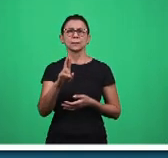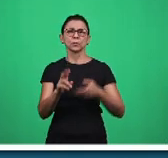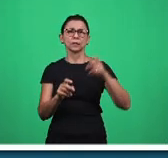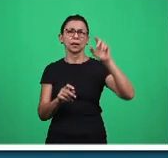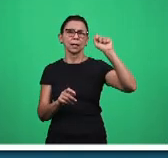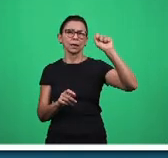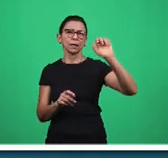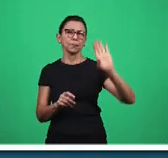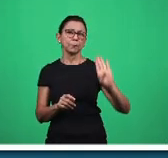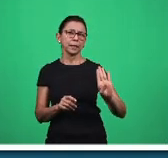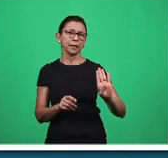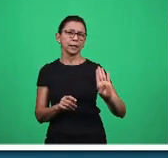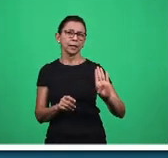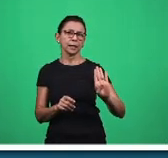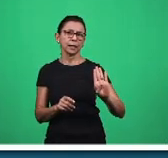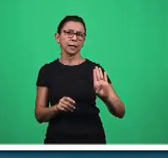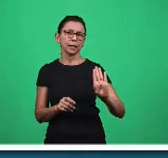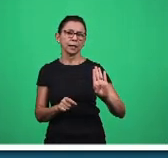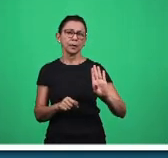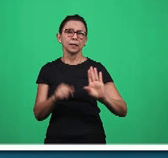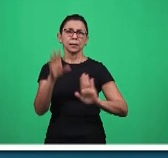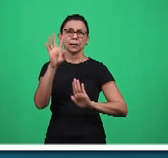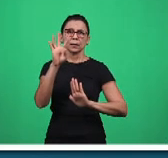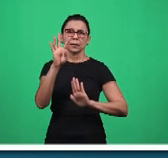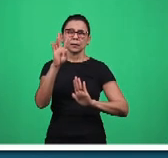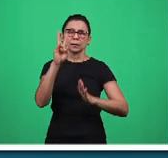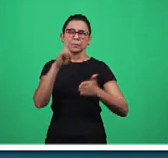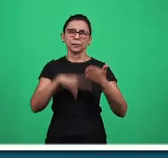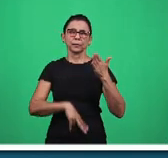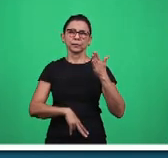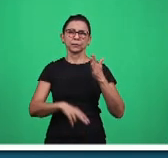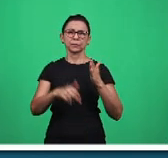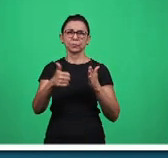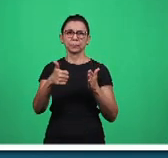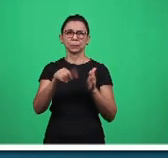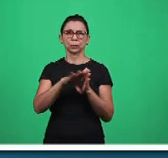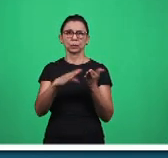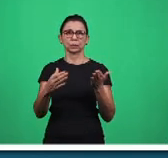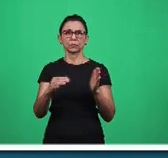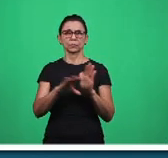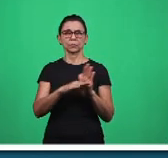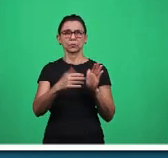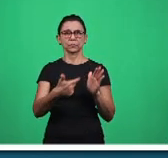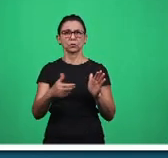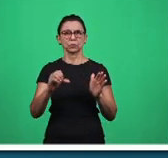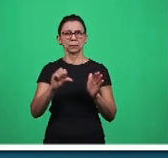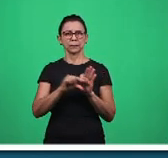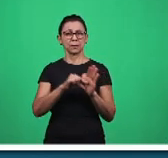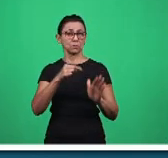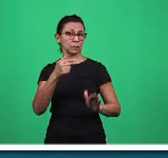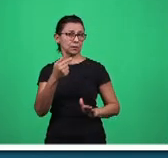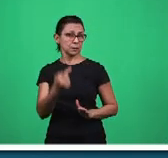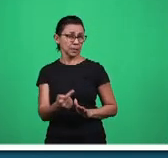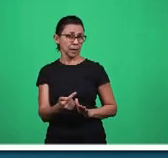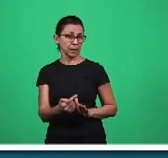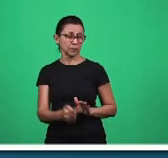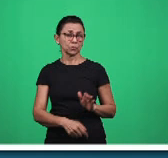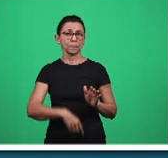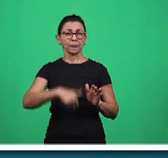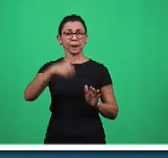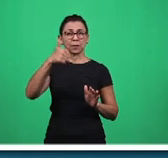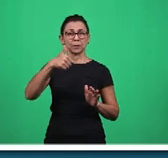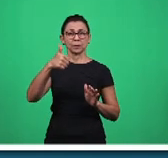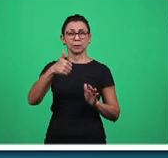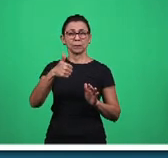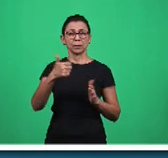vais reprendre en lisant les textes de 1 Chronique, chapitre 29, verset 7, et 1 Roi, chapitre